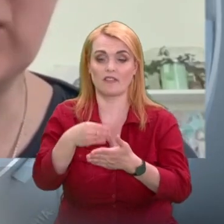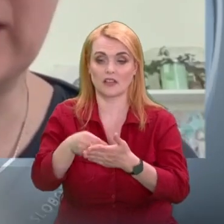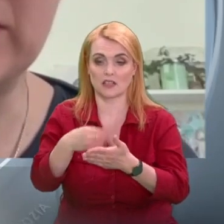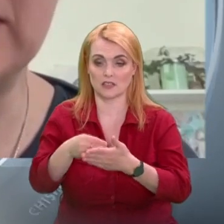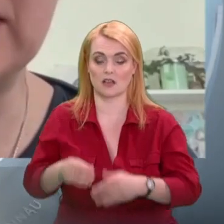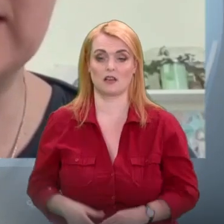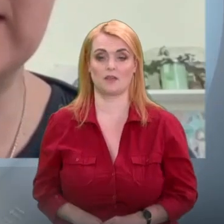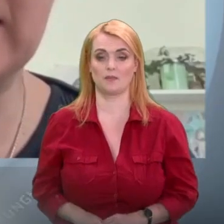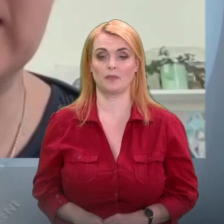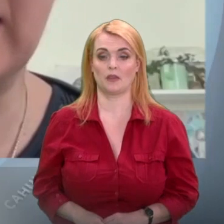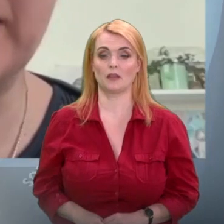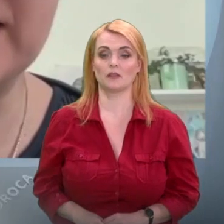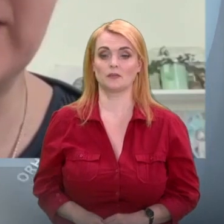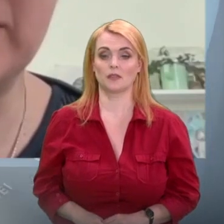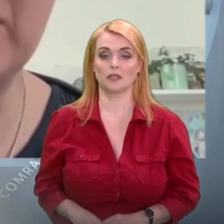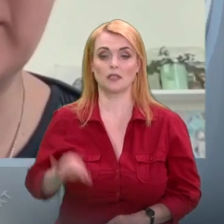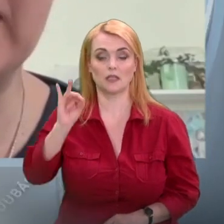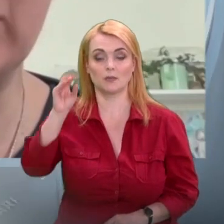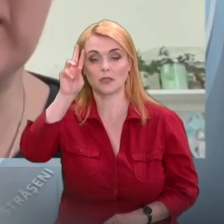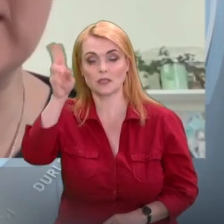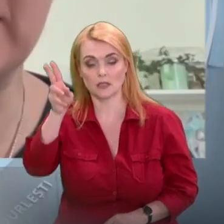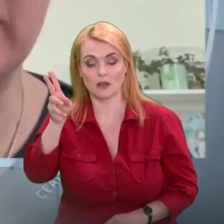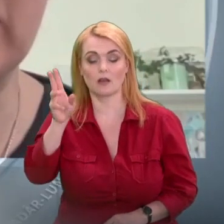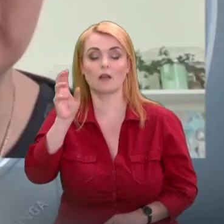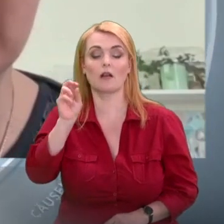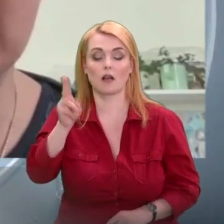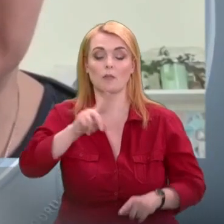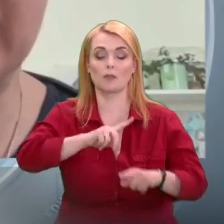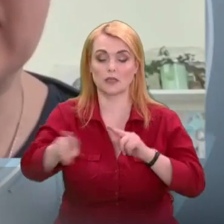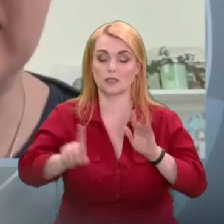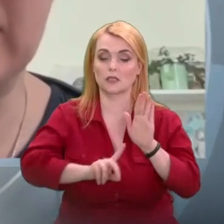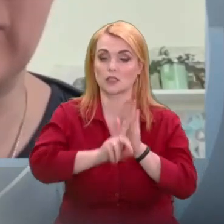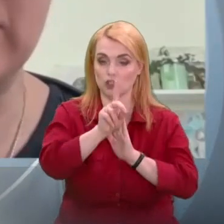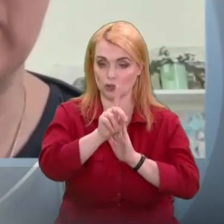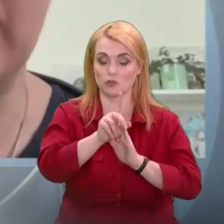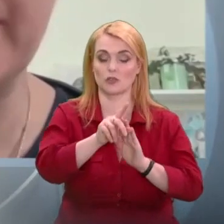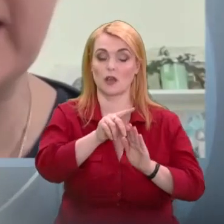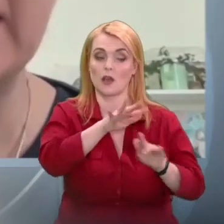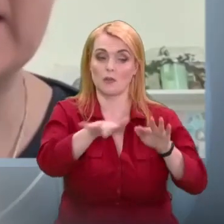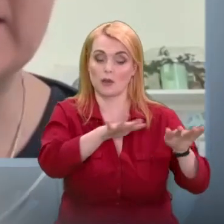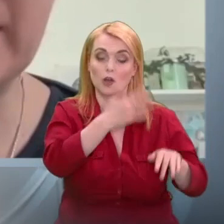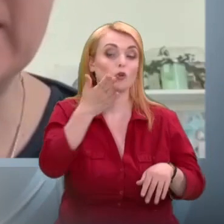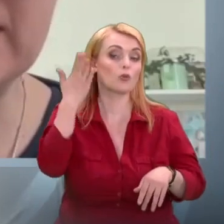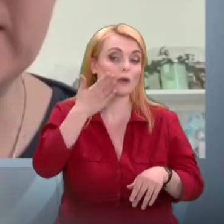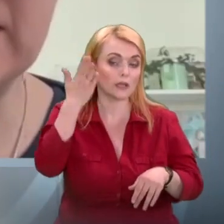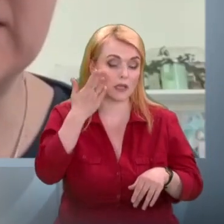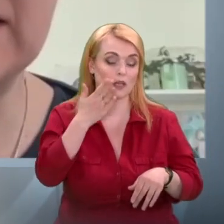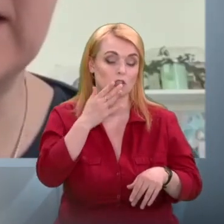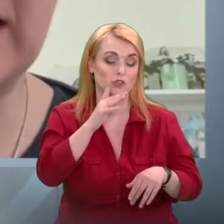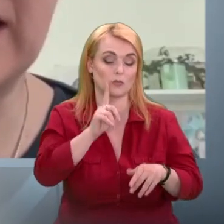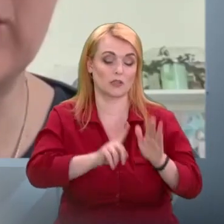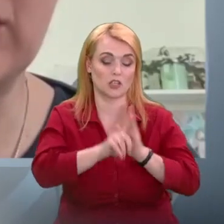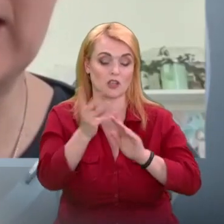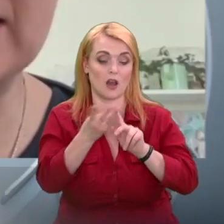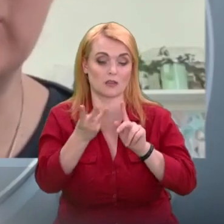deocamdată nu știm cât de rapid se va mișca partea românească pentru această a treia linie de interconexiune. Sper însă